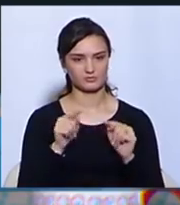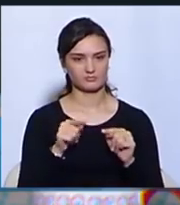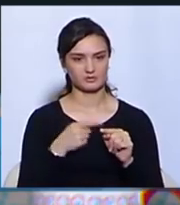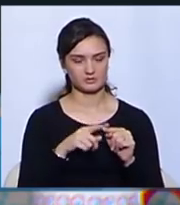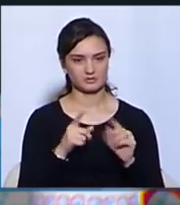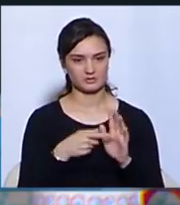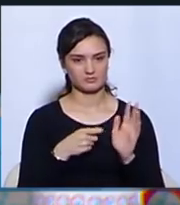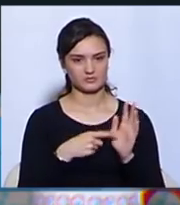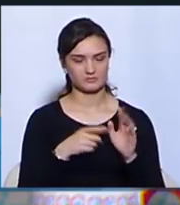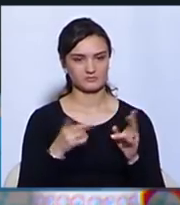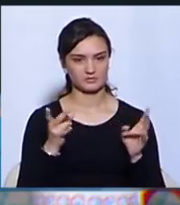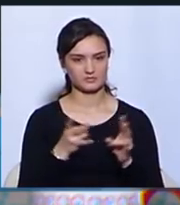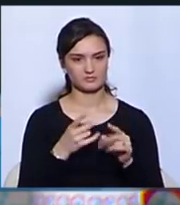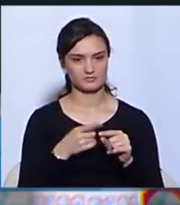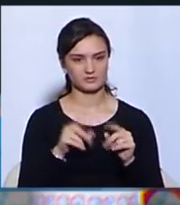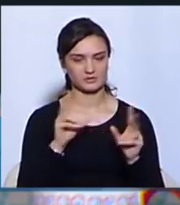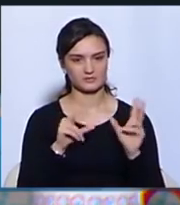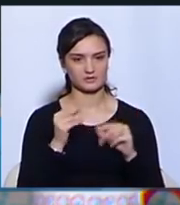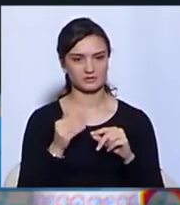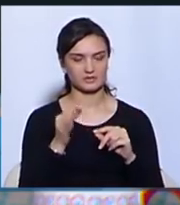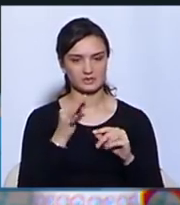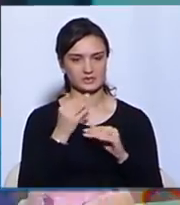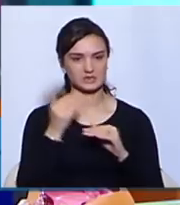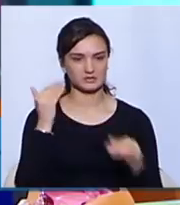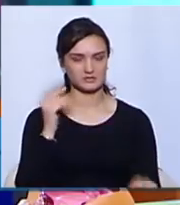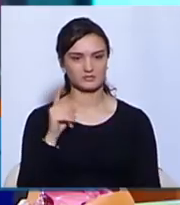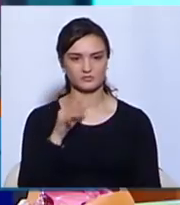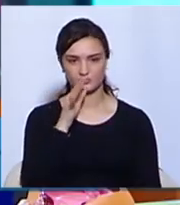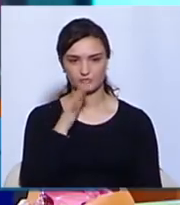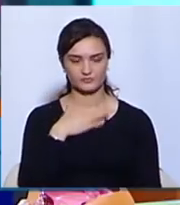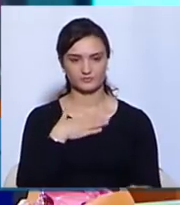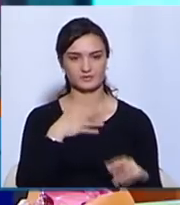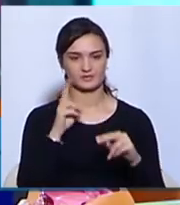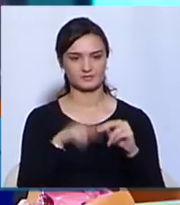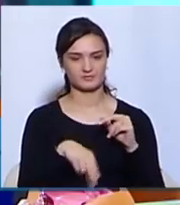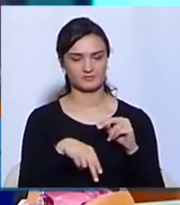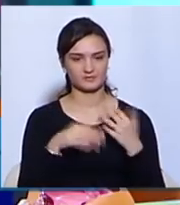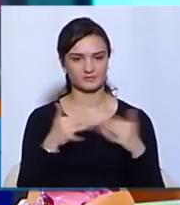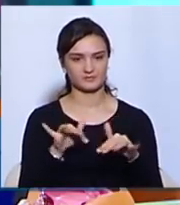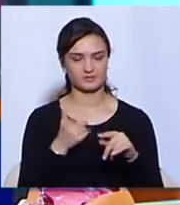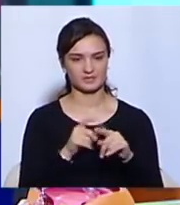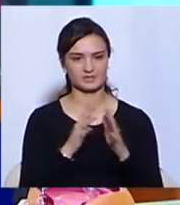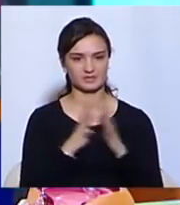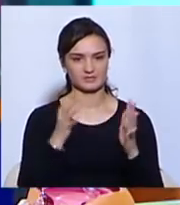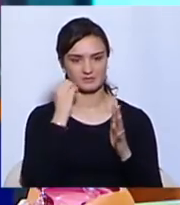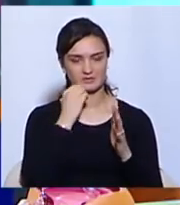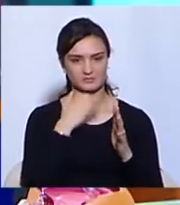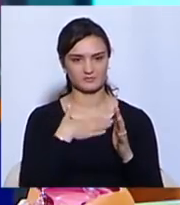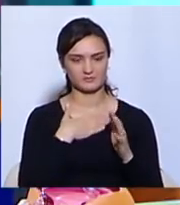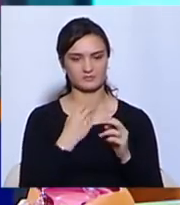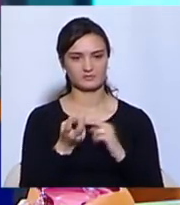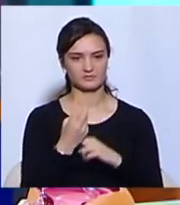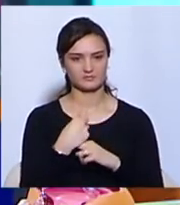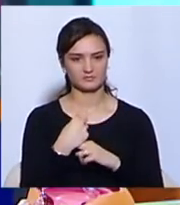ესეც გამოსაკვლევი ბრძანდება და გასათვალისწინებელია წინა ანამნეზი რა. ჩვენთვის განკუთვნილით რომ ამოიწურა ქალბატონო მაკა. ძალიან დიდი მადლობა ჩვენთან